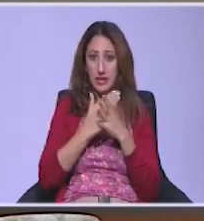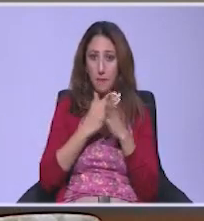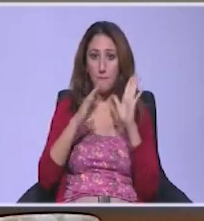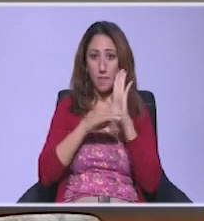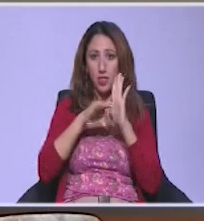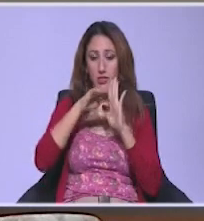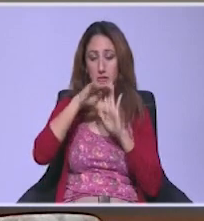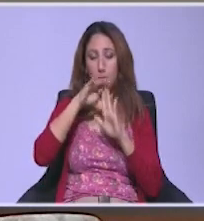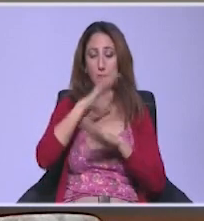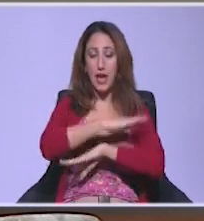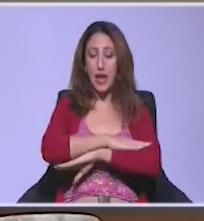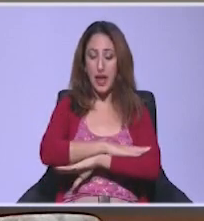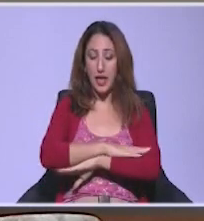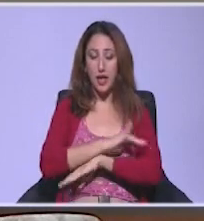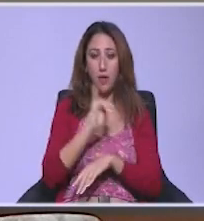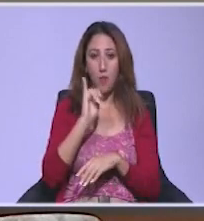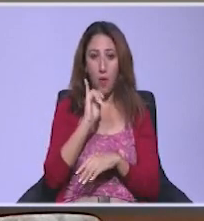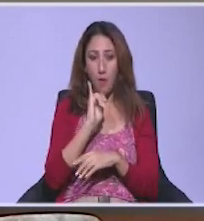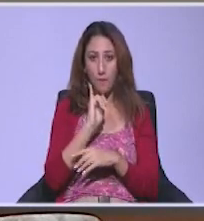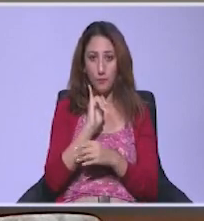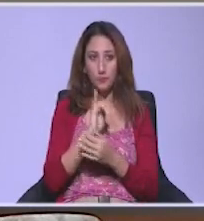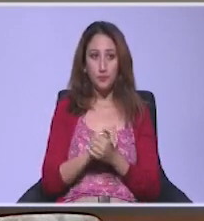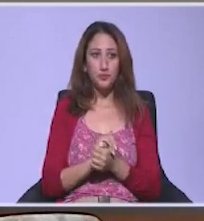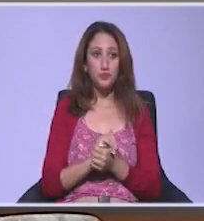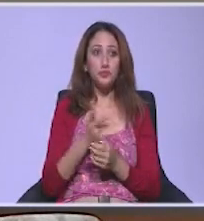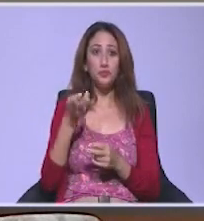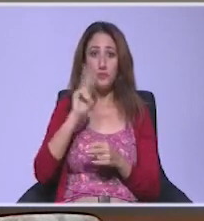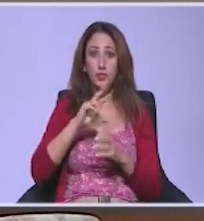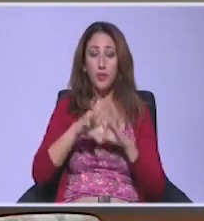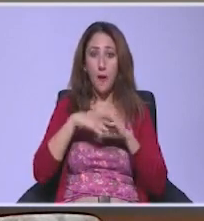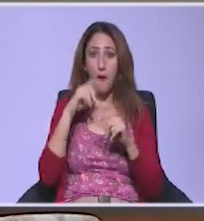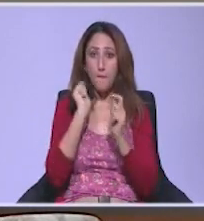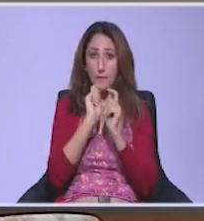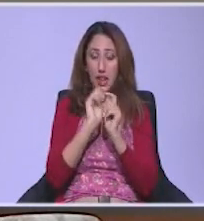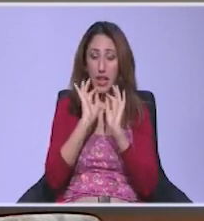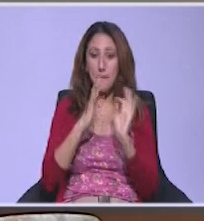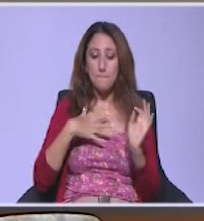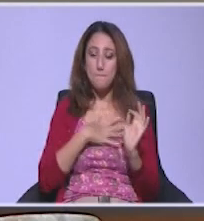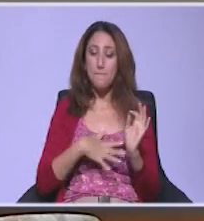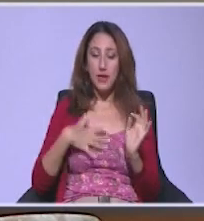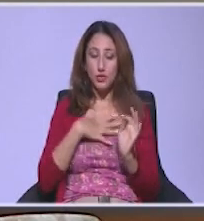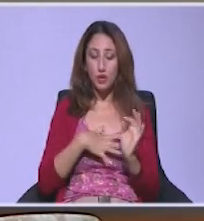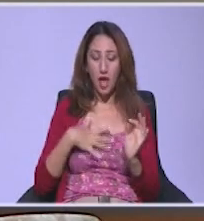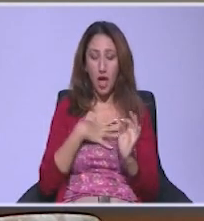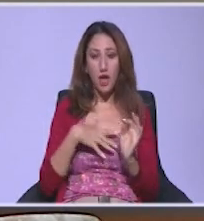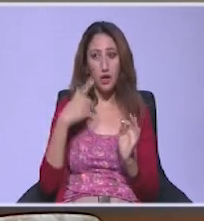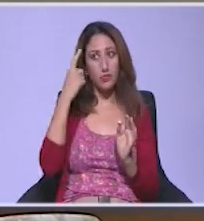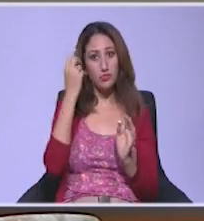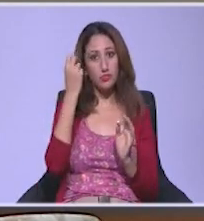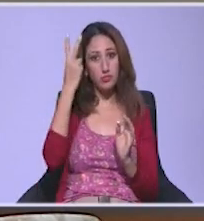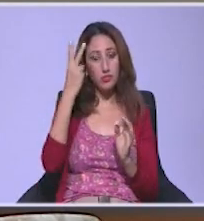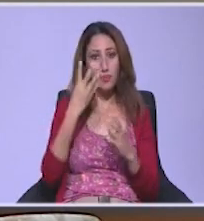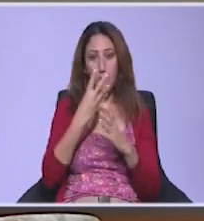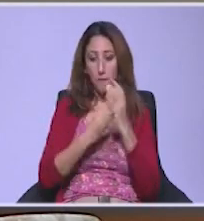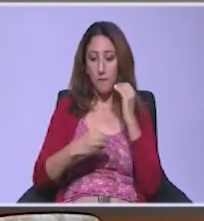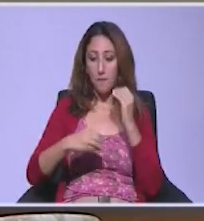الأخلاق. الأخلاق تقدر تعيد صياغة مشاعر وأحاسيس وأفكار أجيال